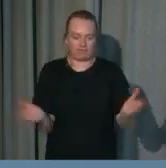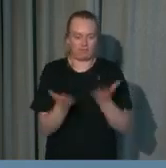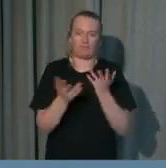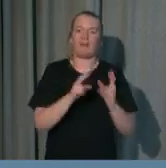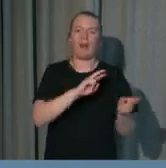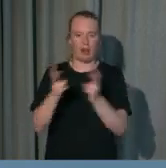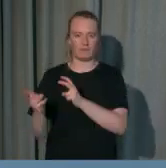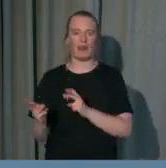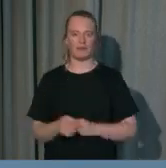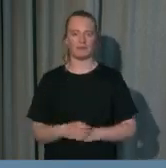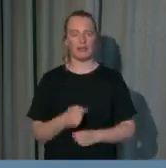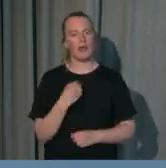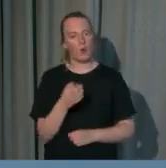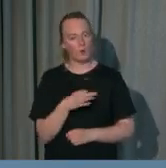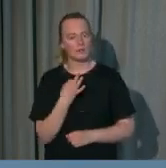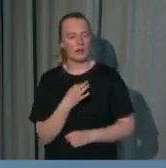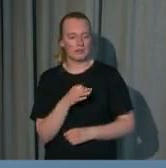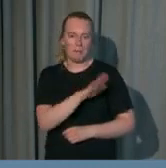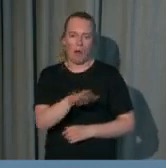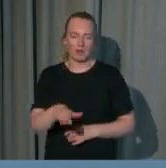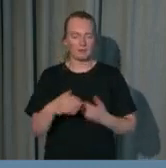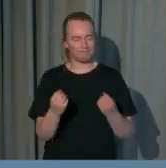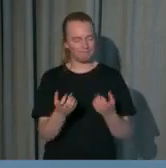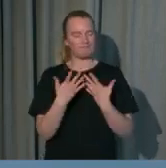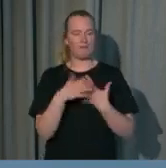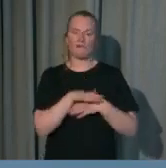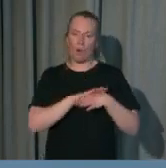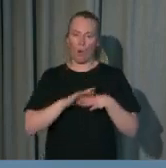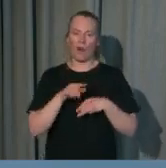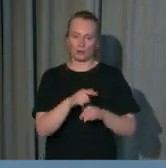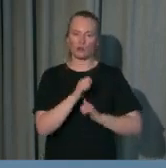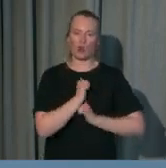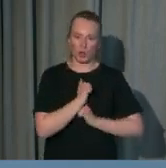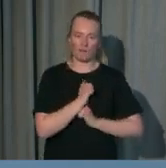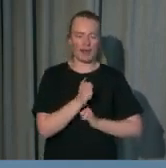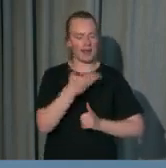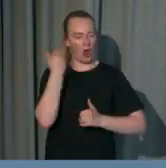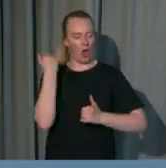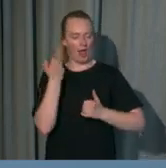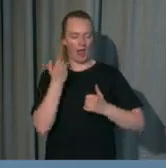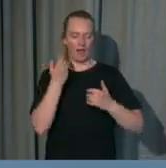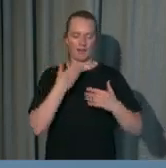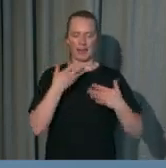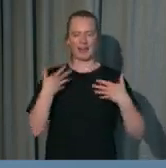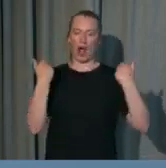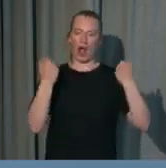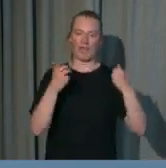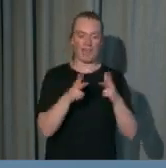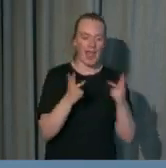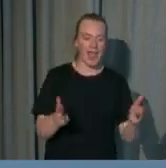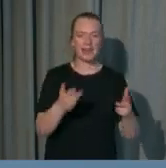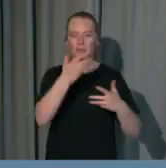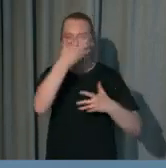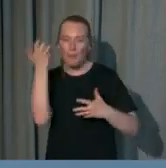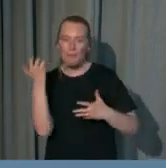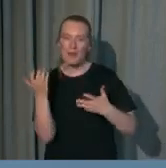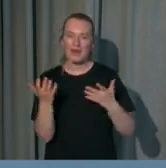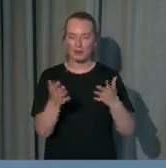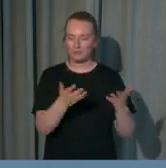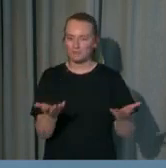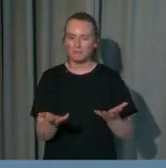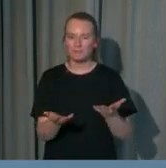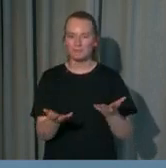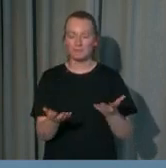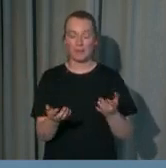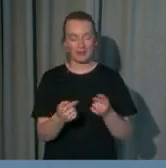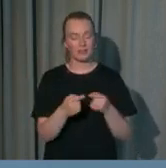skal føle på den tryggheten, være barn, være glad i sommeren, være glad i skoleferien sin. Men så får de med seg